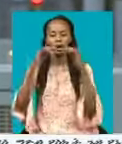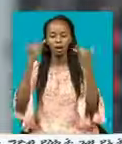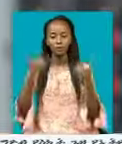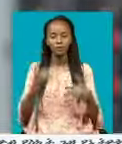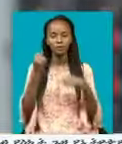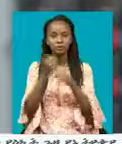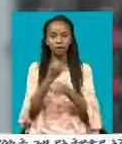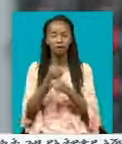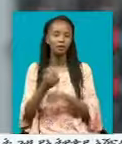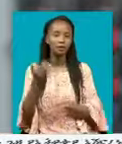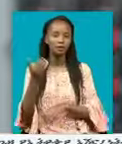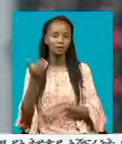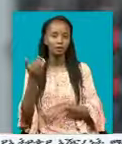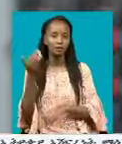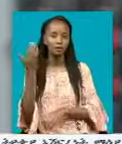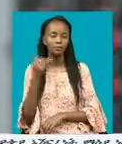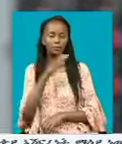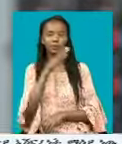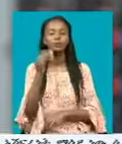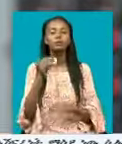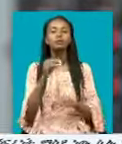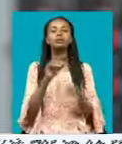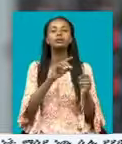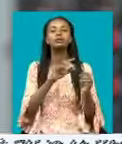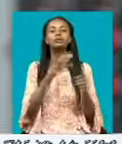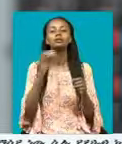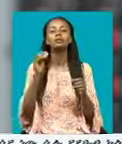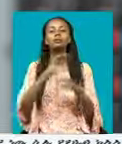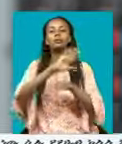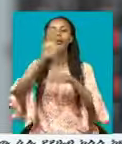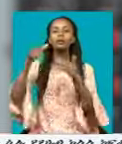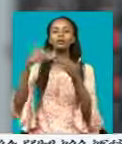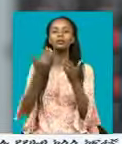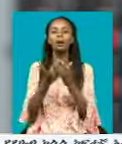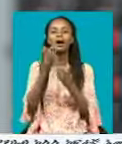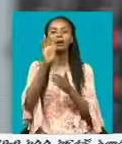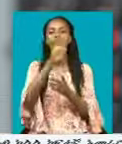ሲሰራ የነበረው እና በአጠቃላይ